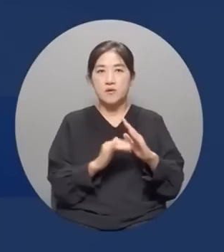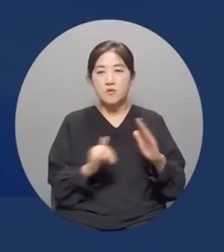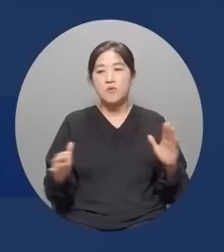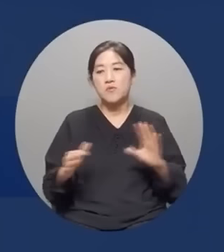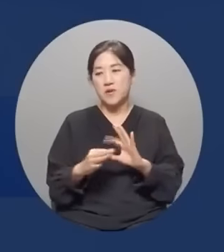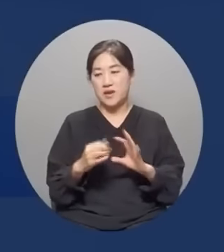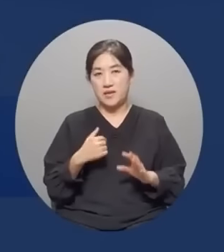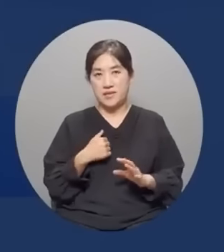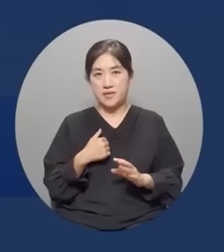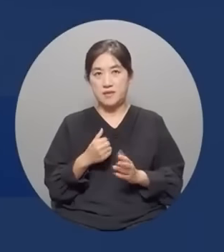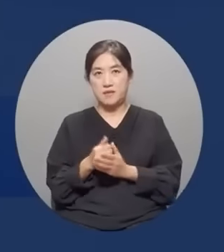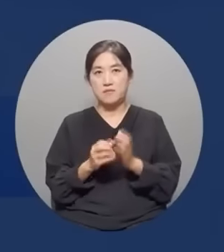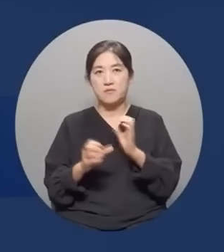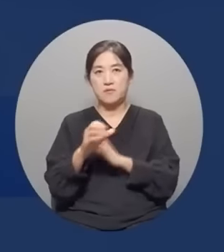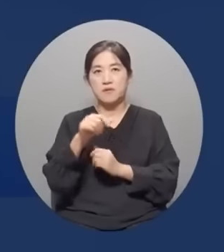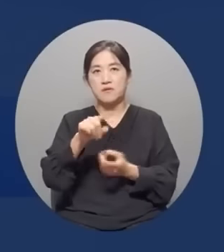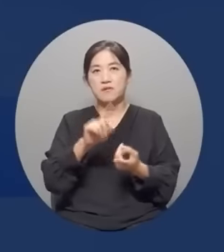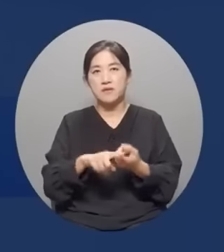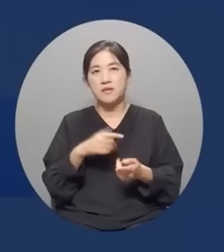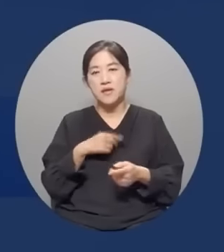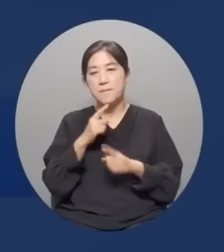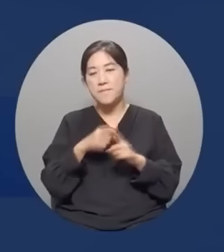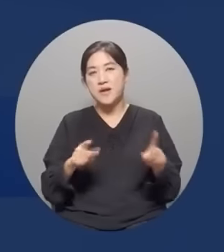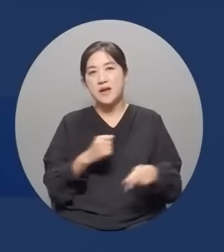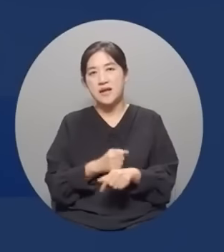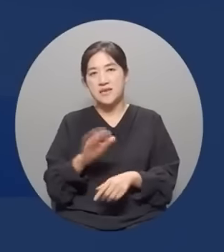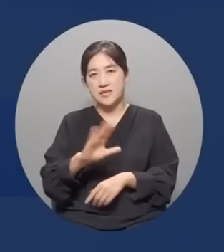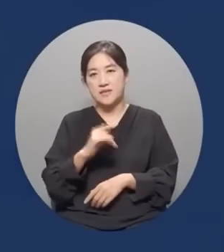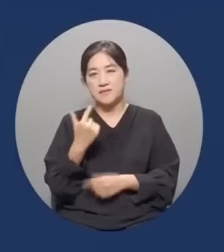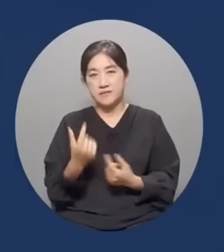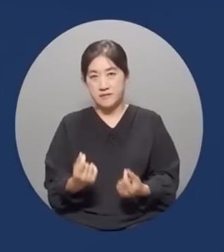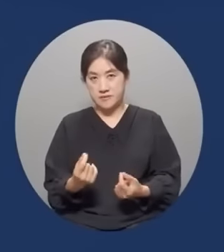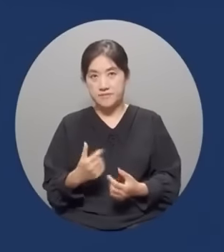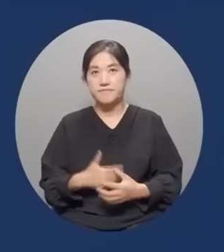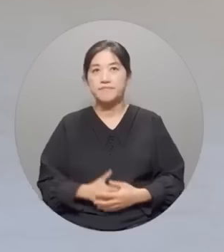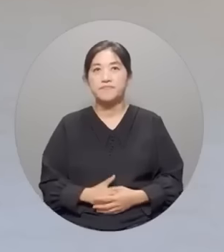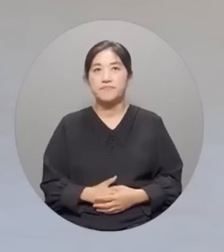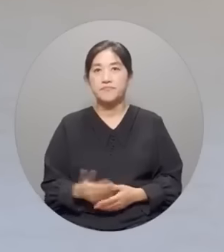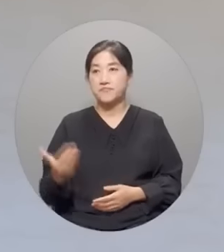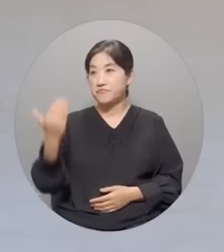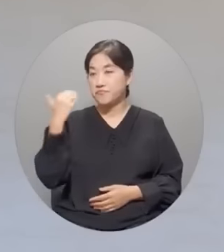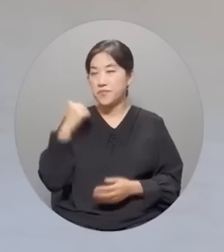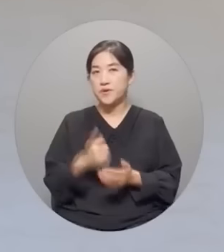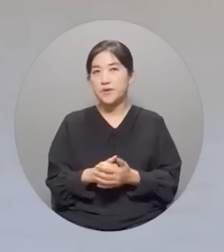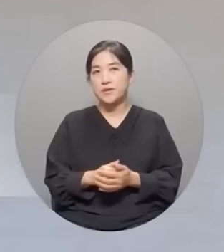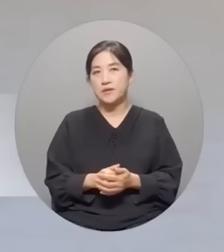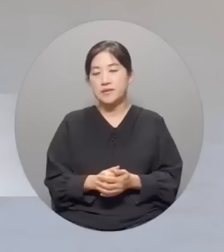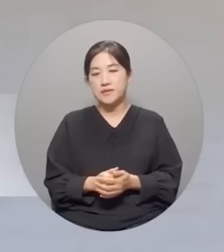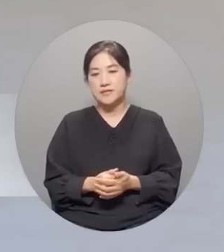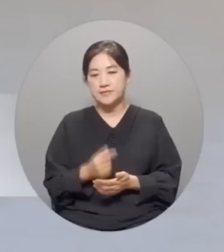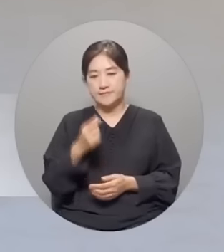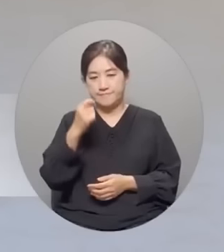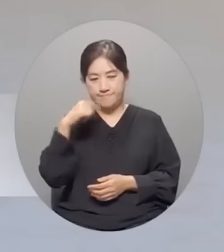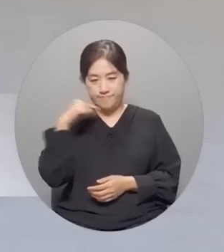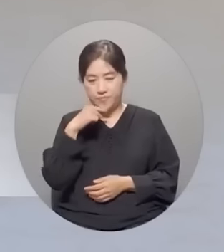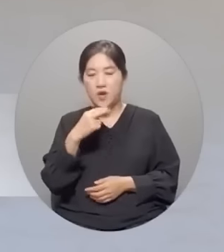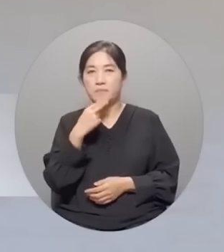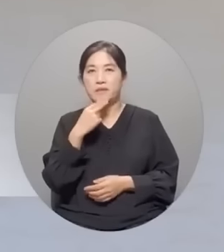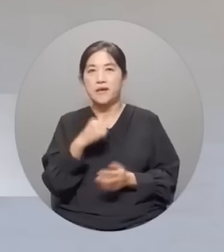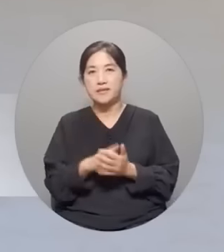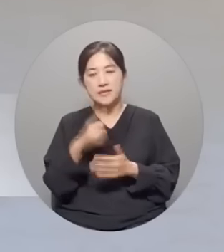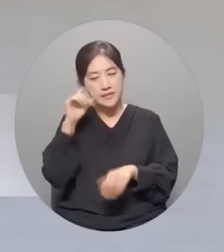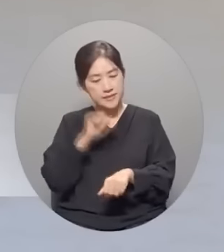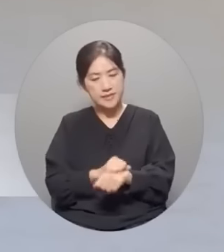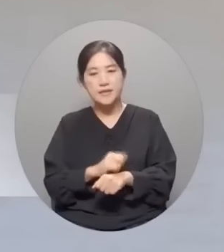일이라면 더더군다나 거기에 대해서 언급 안 하는게 맞고요 이전에는 절하지 못했다거나 현명하지